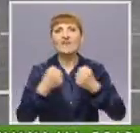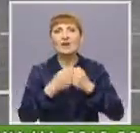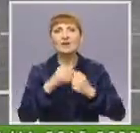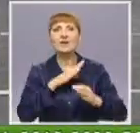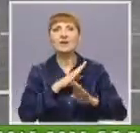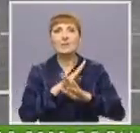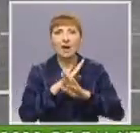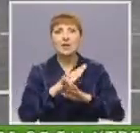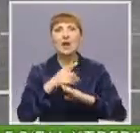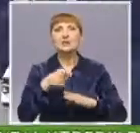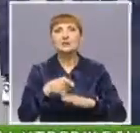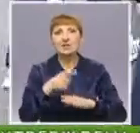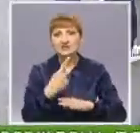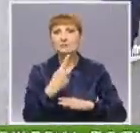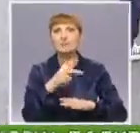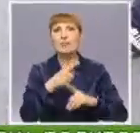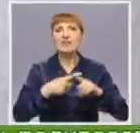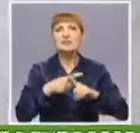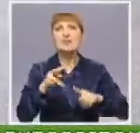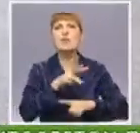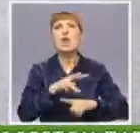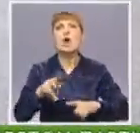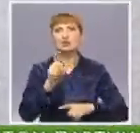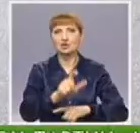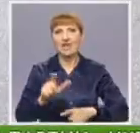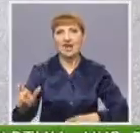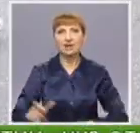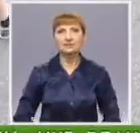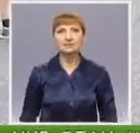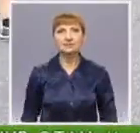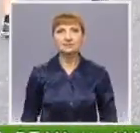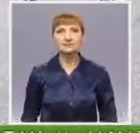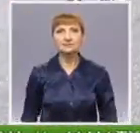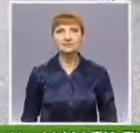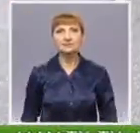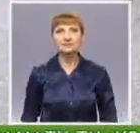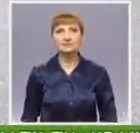1,5 миллиона человек. Дильмурат Муталипов, Арсен Сандыбаев, телеканал «Алматы».